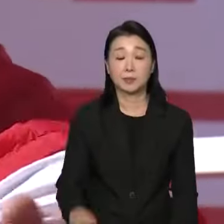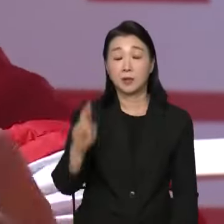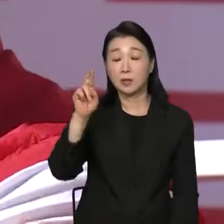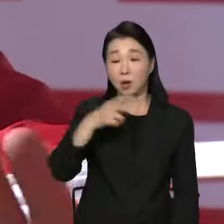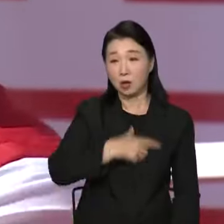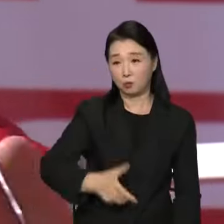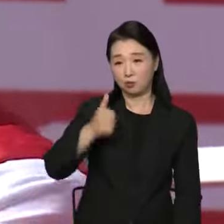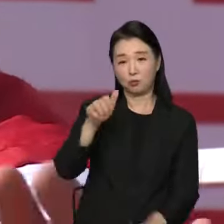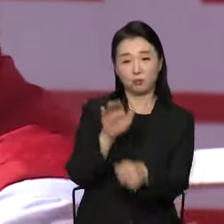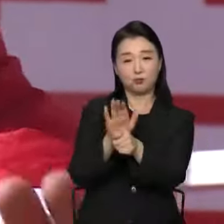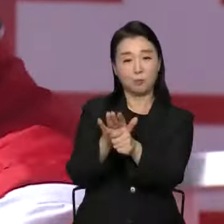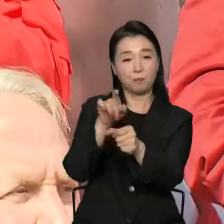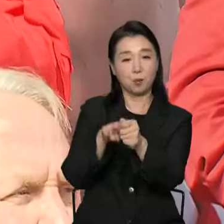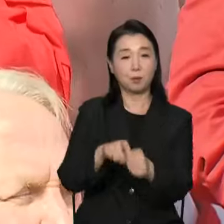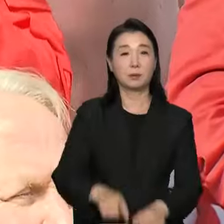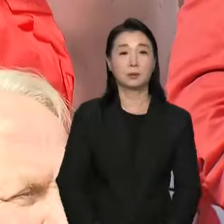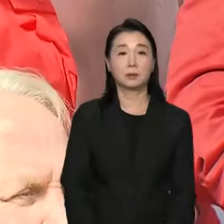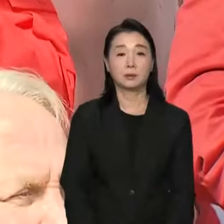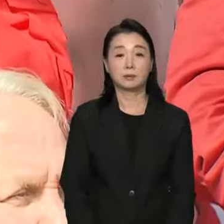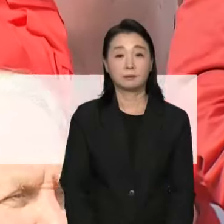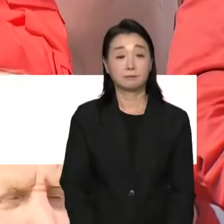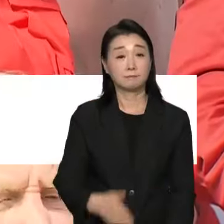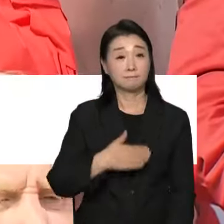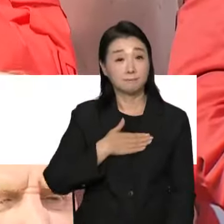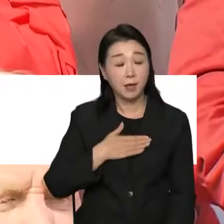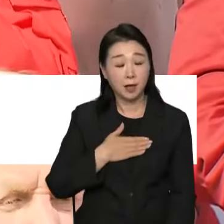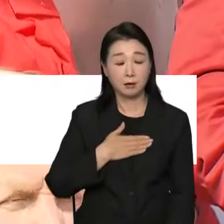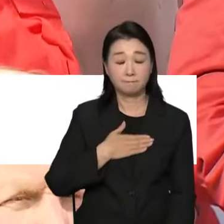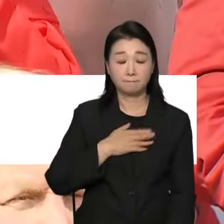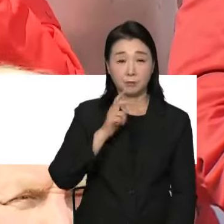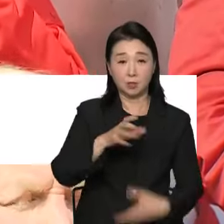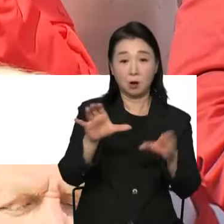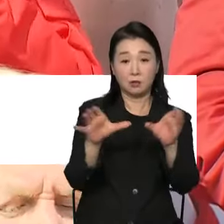지원 유세하기 위해서입니다. 제가 집권여당의